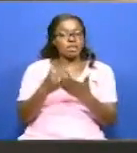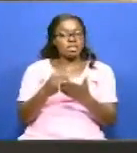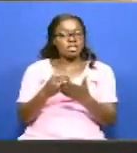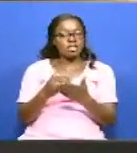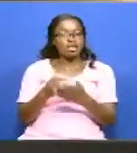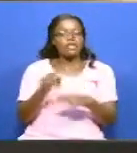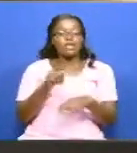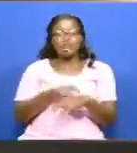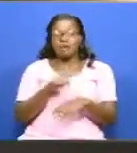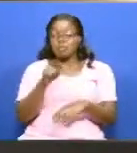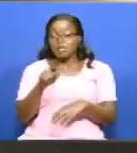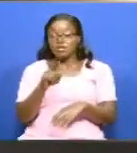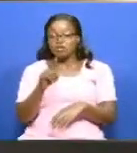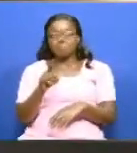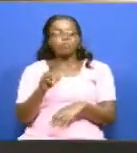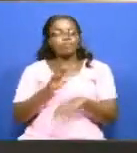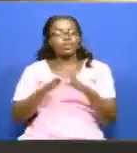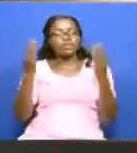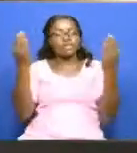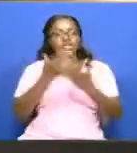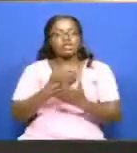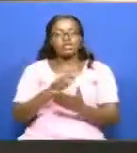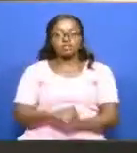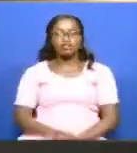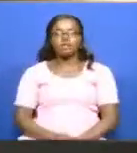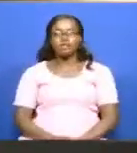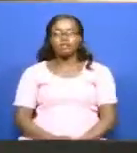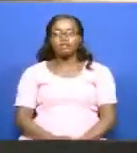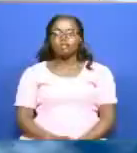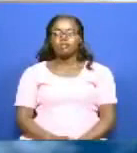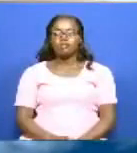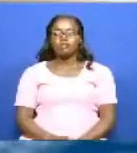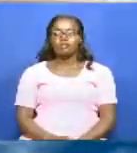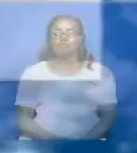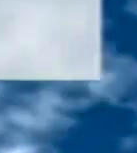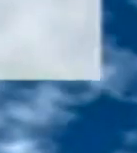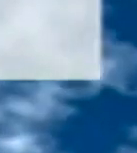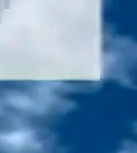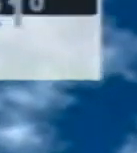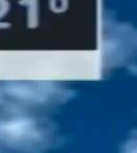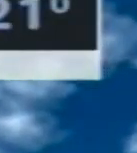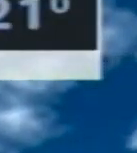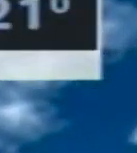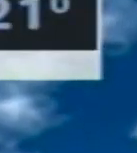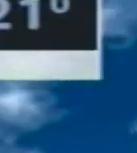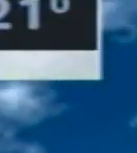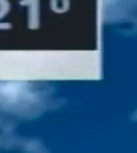Hadi wakati mwingine, nakutakia usiku mwema. Kwaheri.